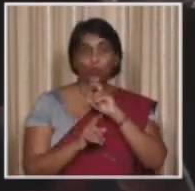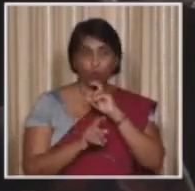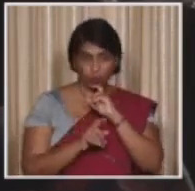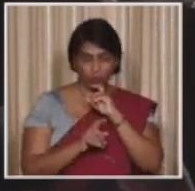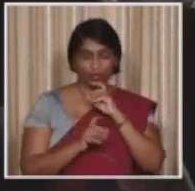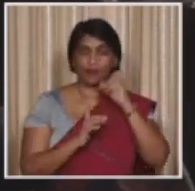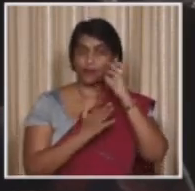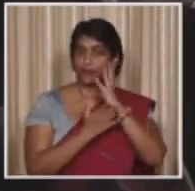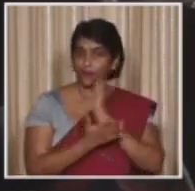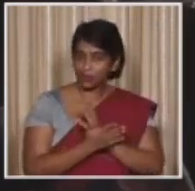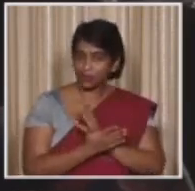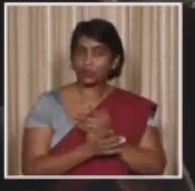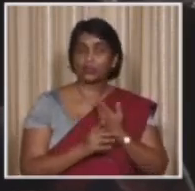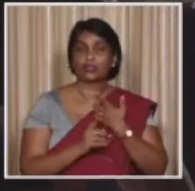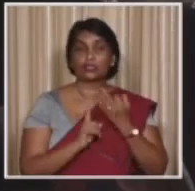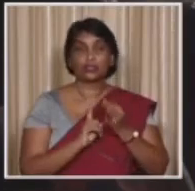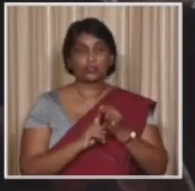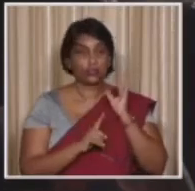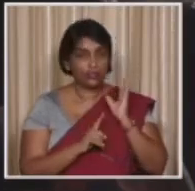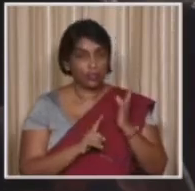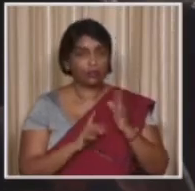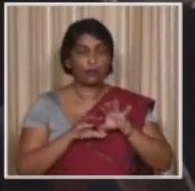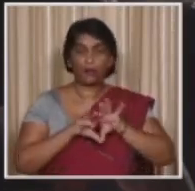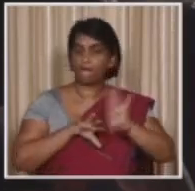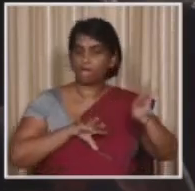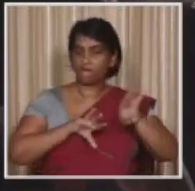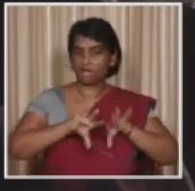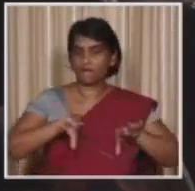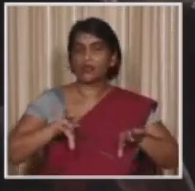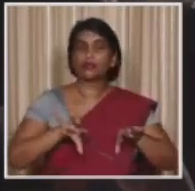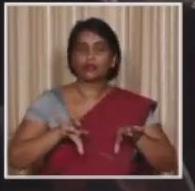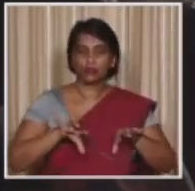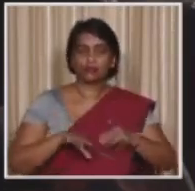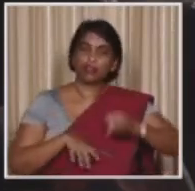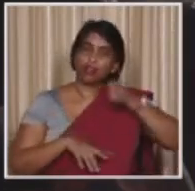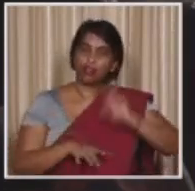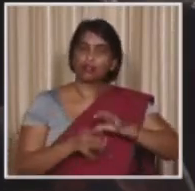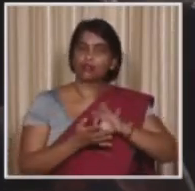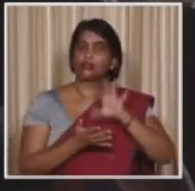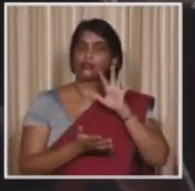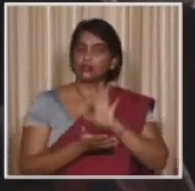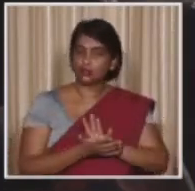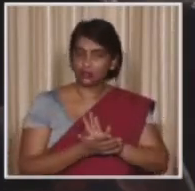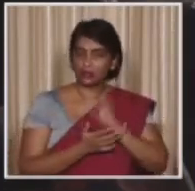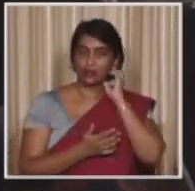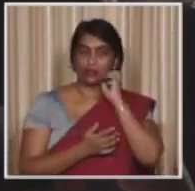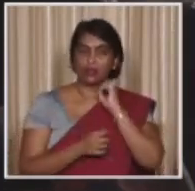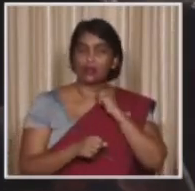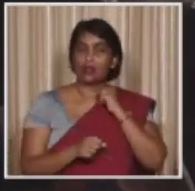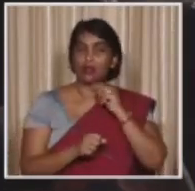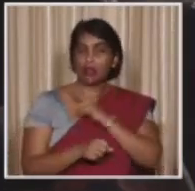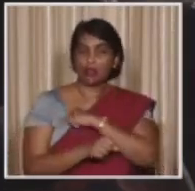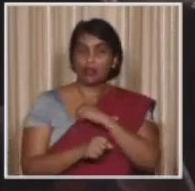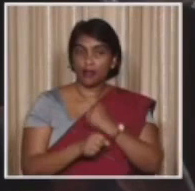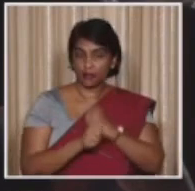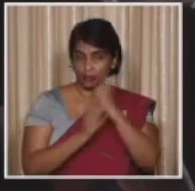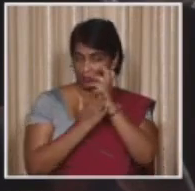අධිකරණයක්, ව්‍යවස්ථාදායකයක්, විධායකයක් වෙන් කළා සම්මත කරේ. ආණ්ඩු ක්‍රම